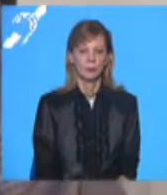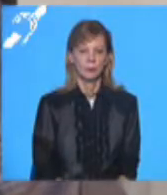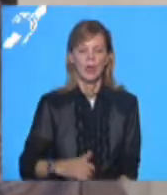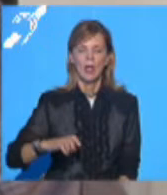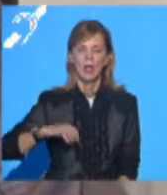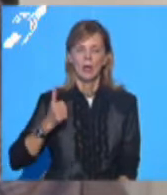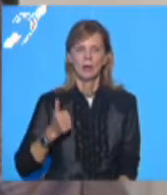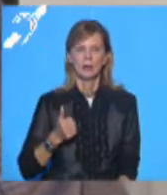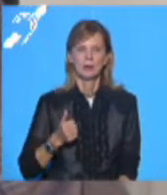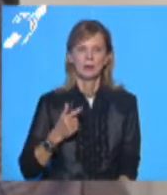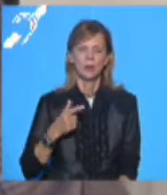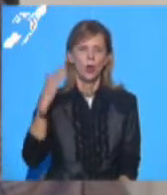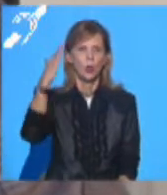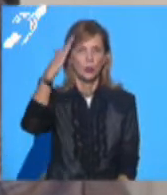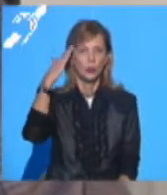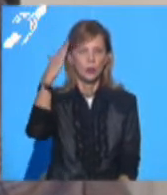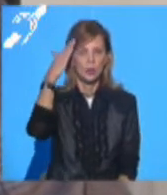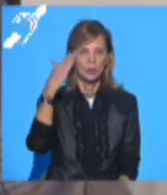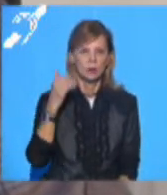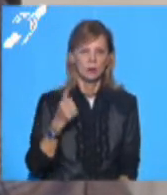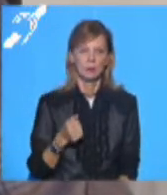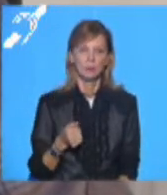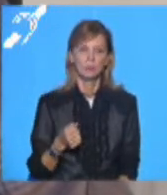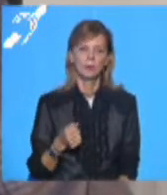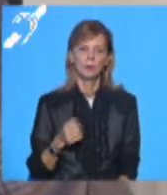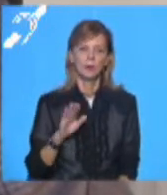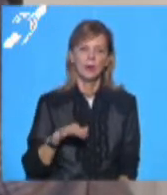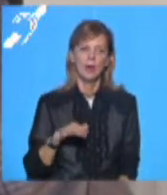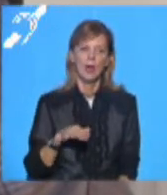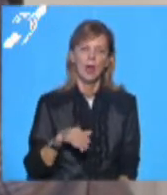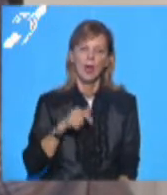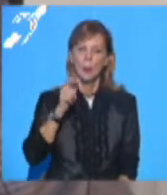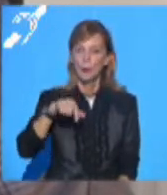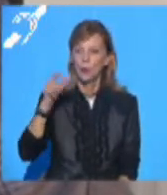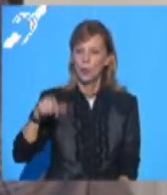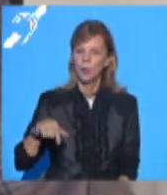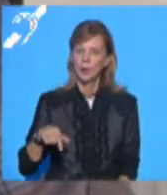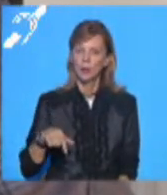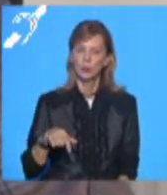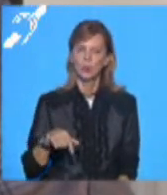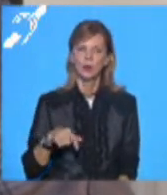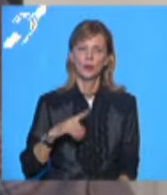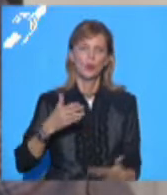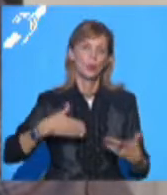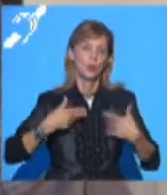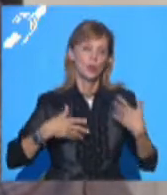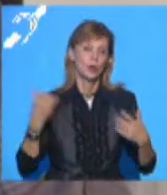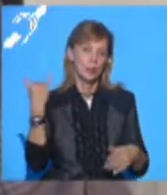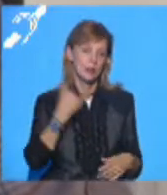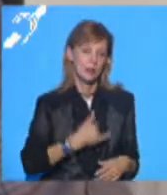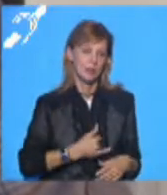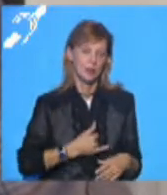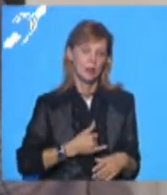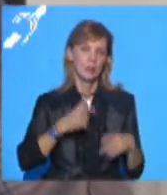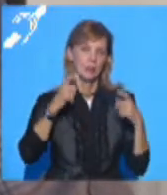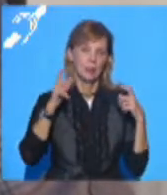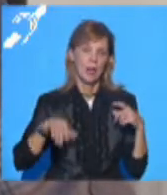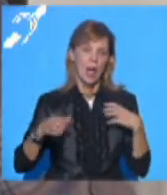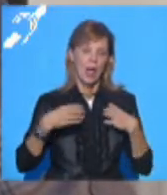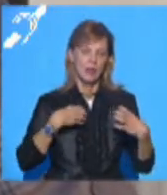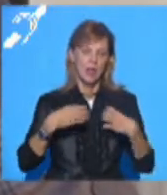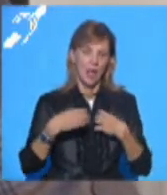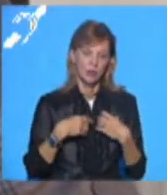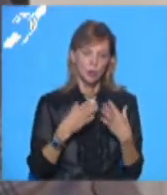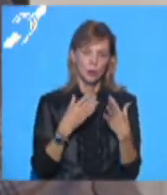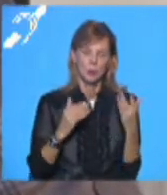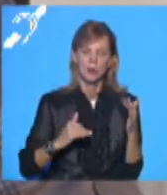Există o dorință a publicului și un entuziasm de a veni să le ia de spectacol. În